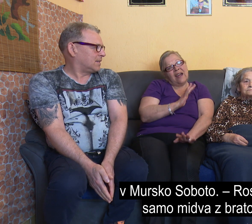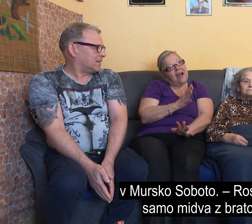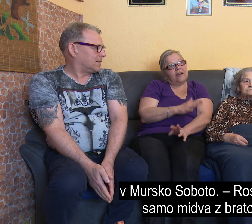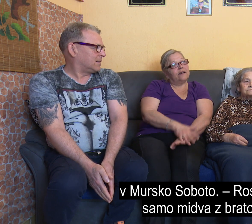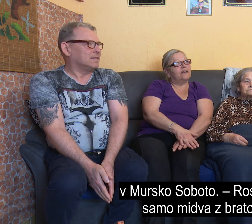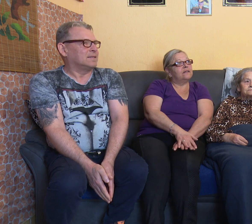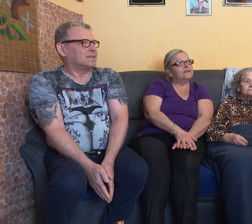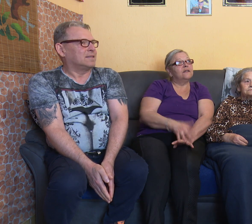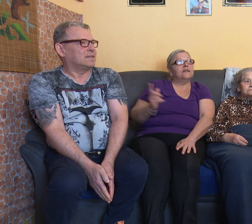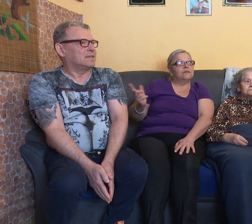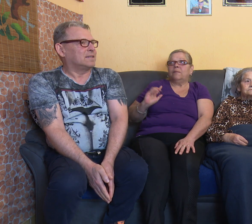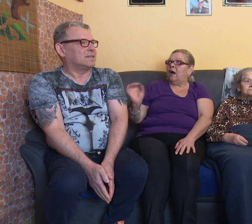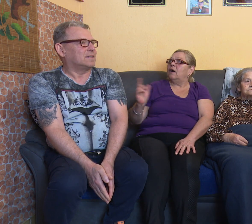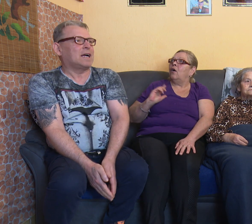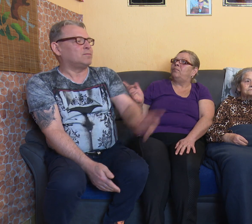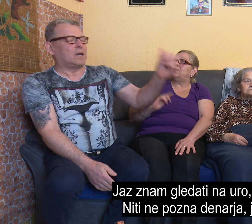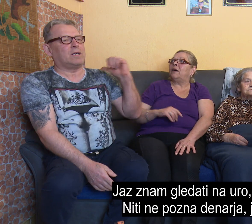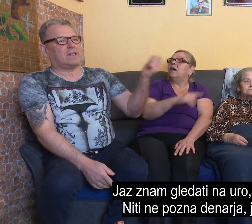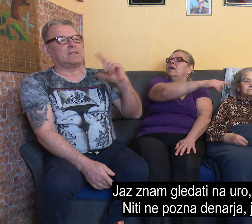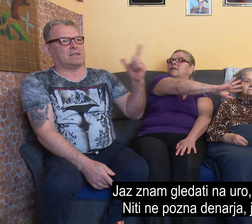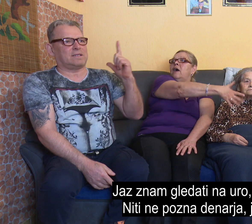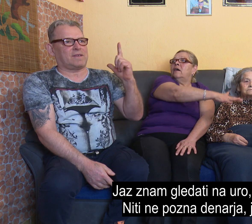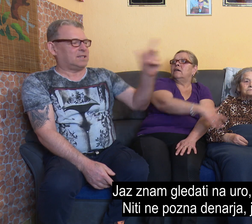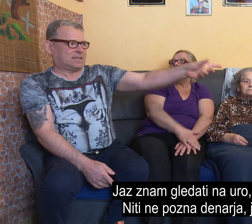Ja, on je, ona pa ona, on ne, ona ne.